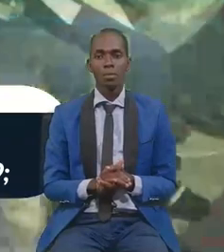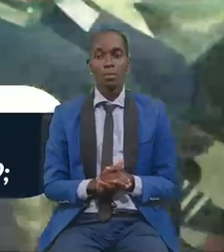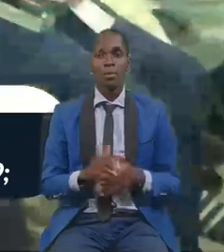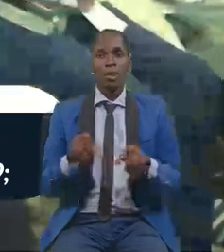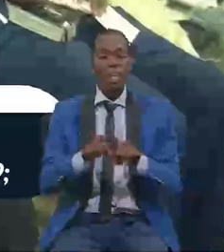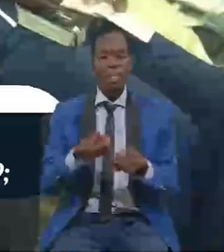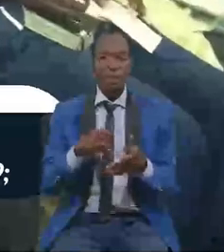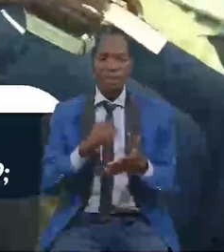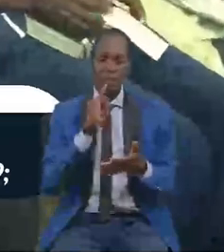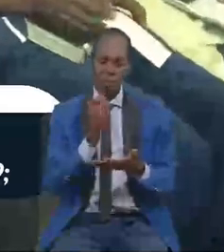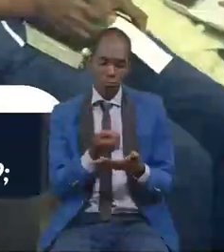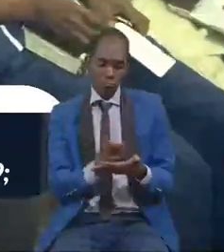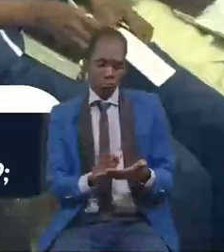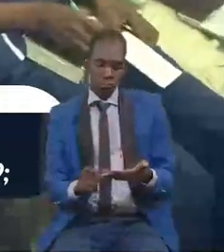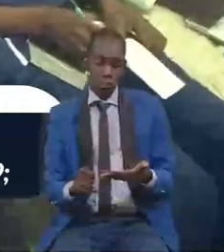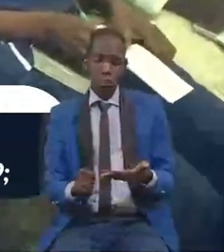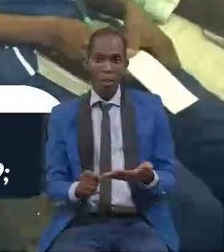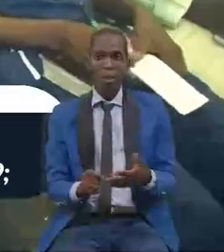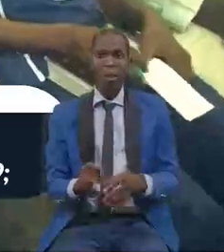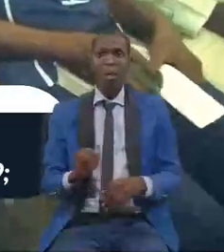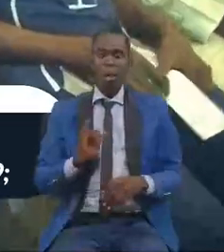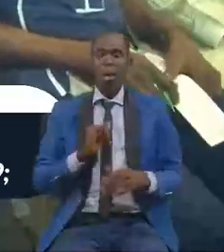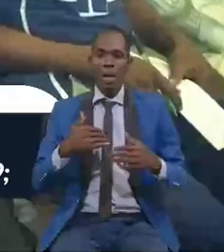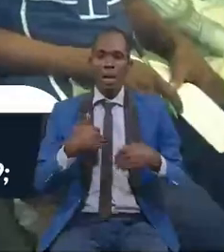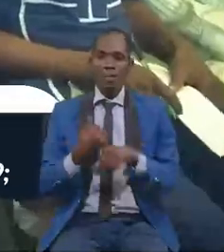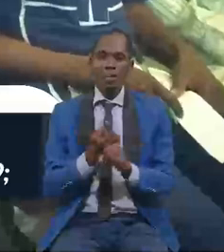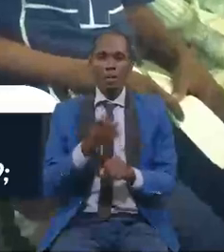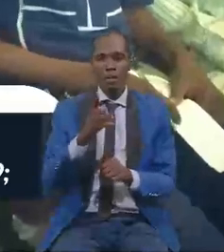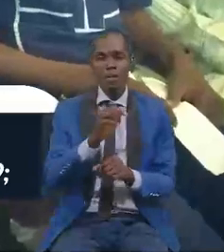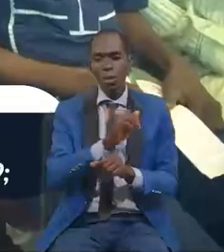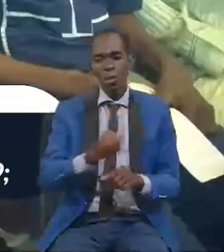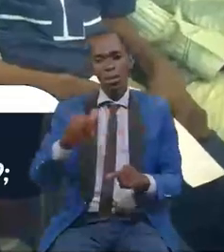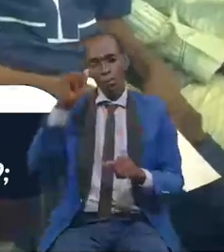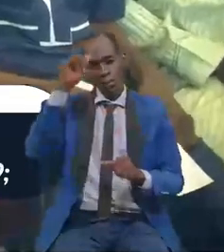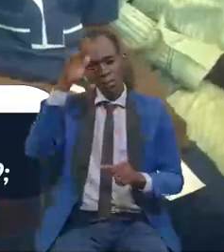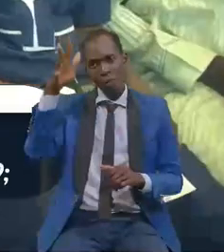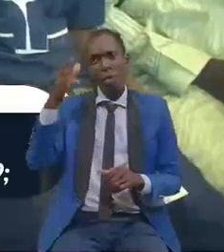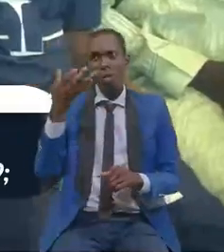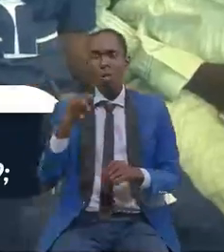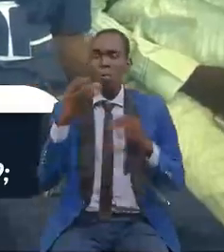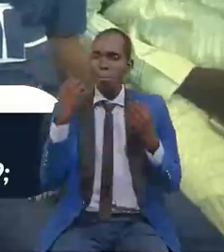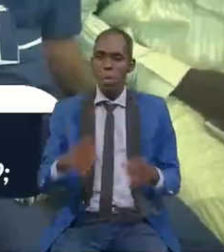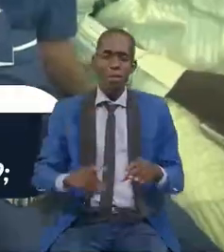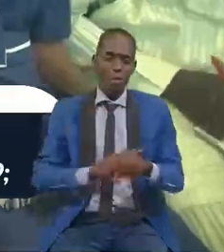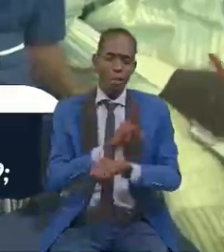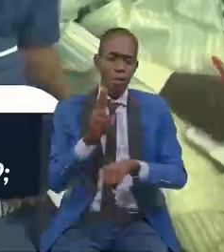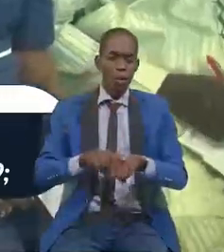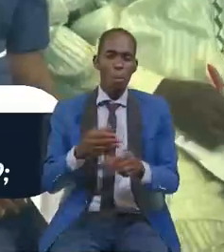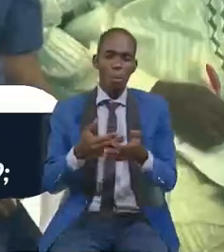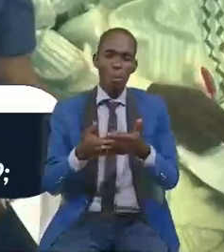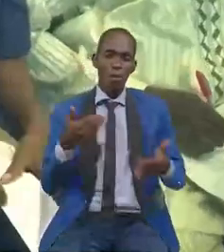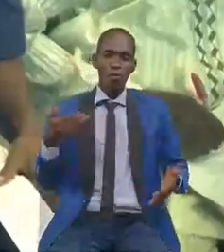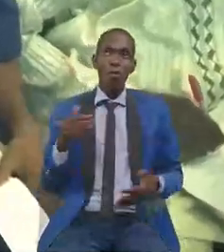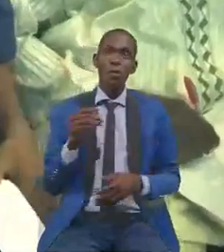Je t'ai établi père d'un grand nombre de nations. Il est notre père. Devant celui